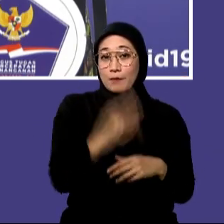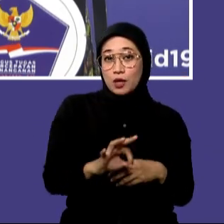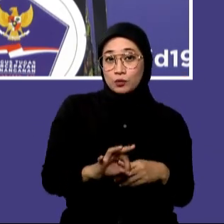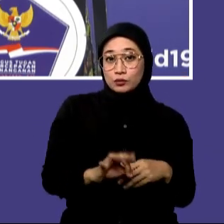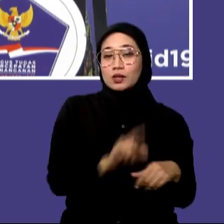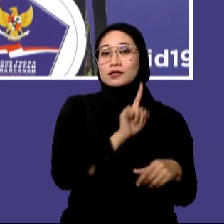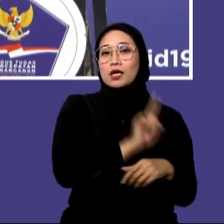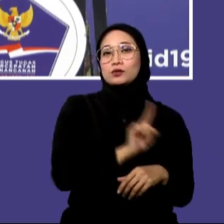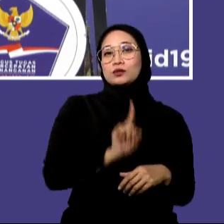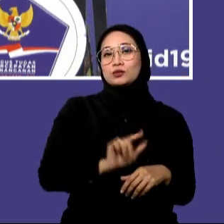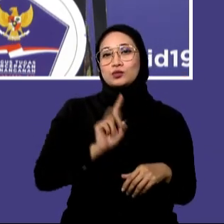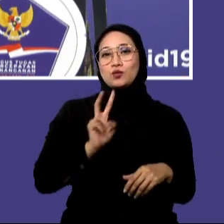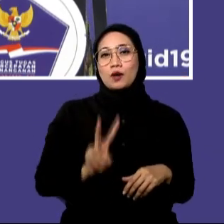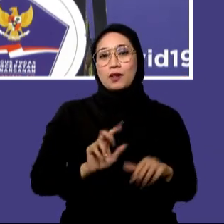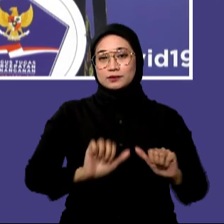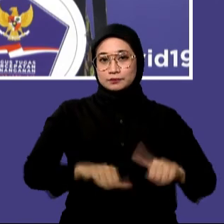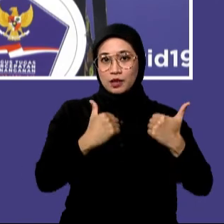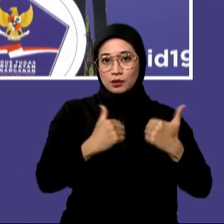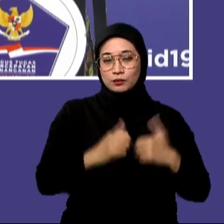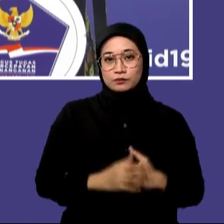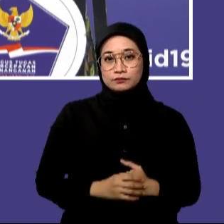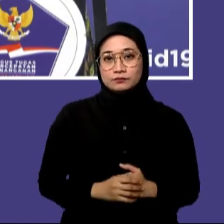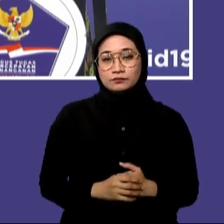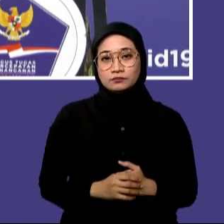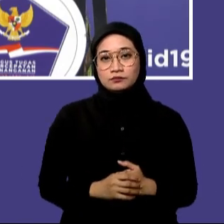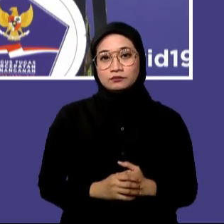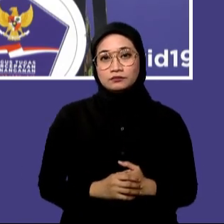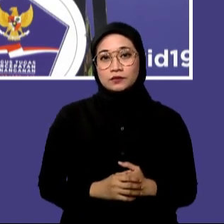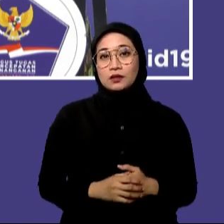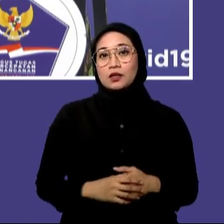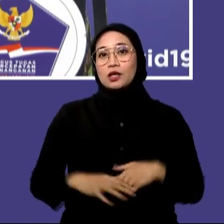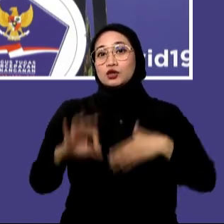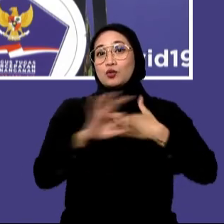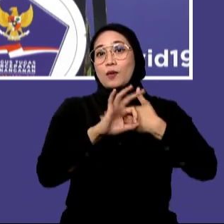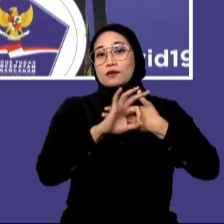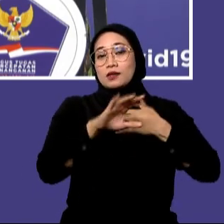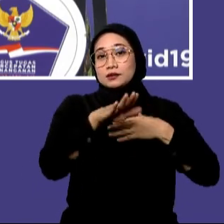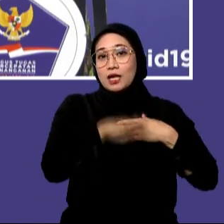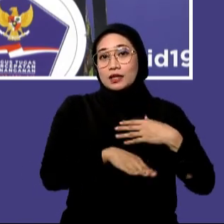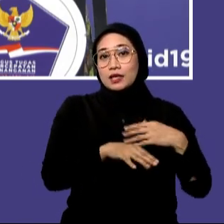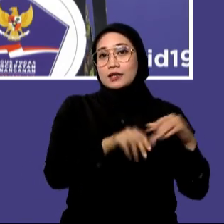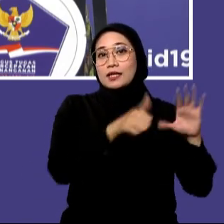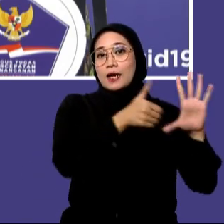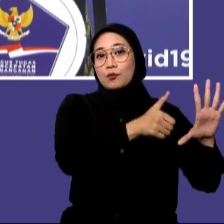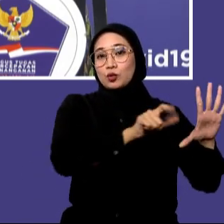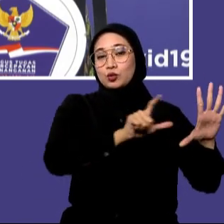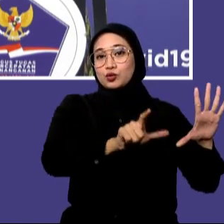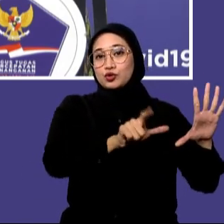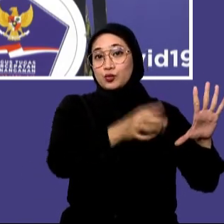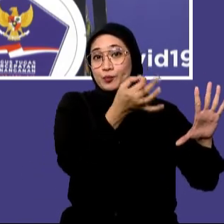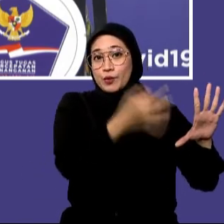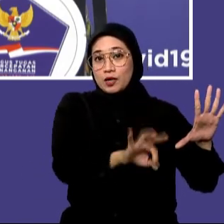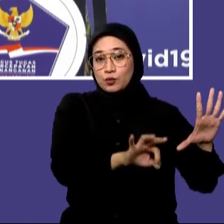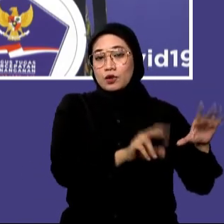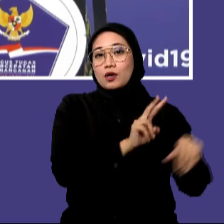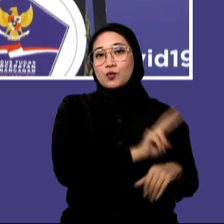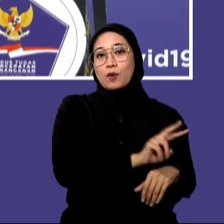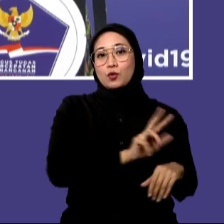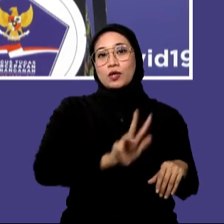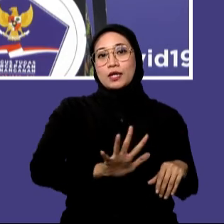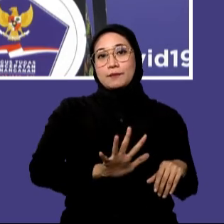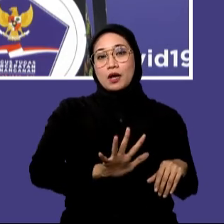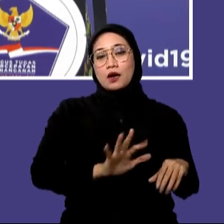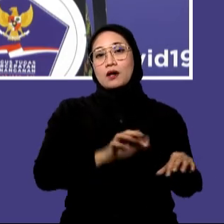112 sembuh. Kemudian Sumatera Selatan 67 kasus baru dan 25